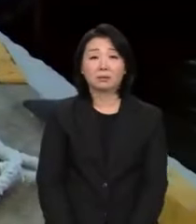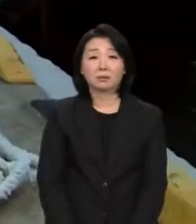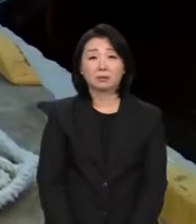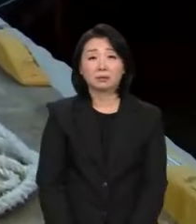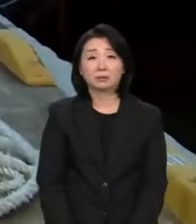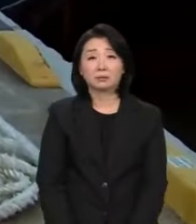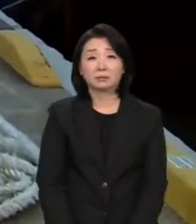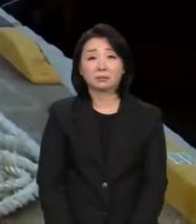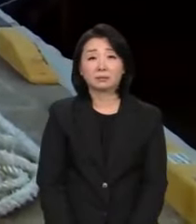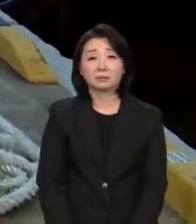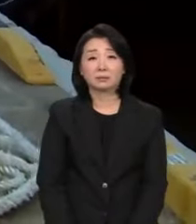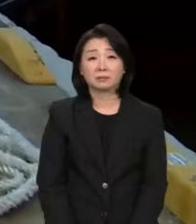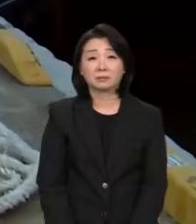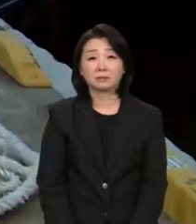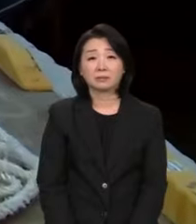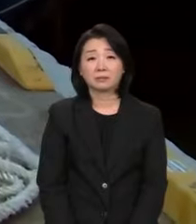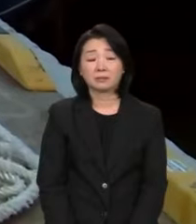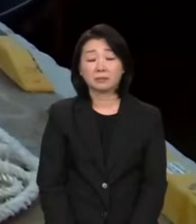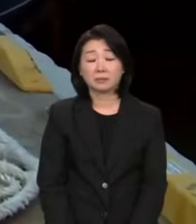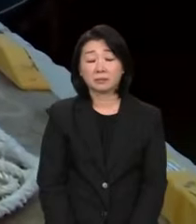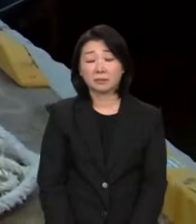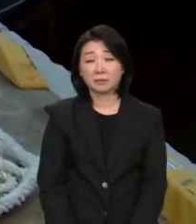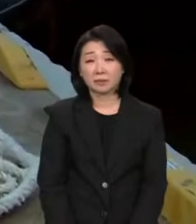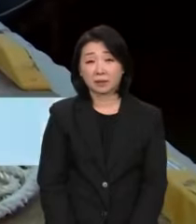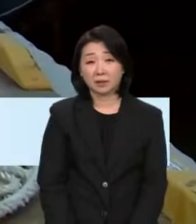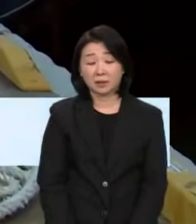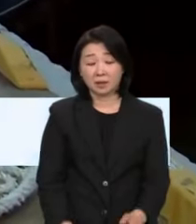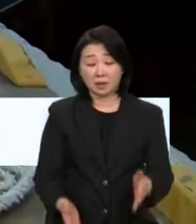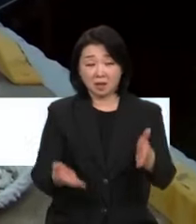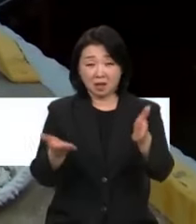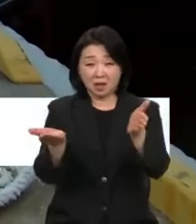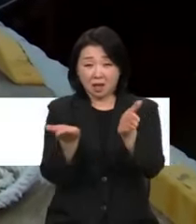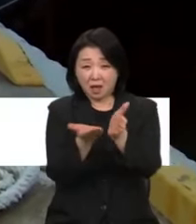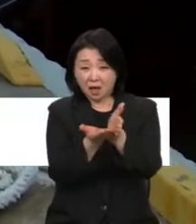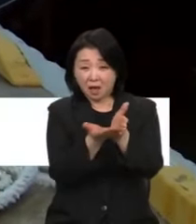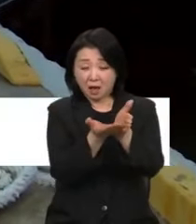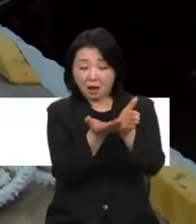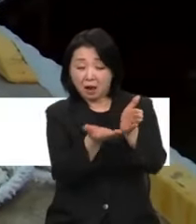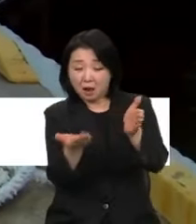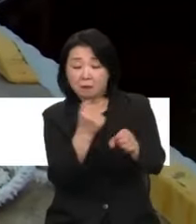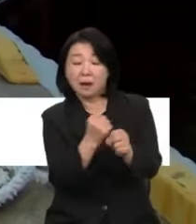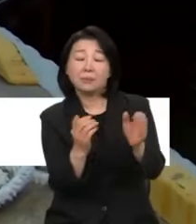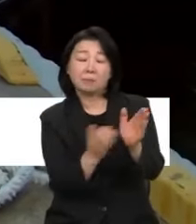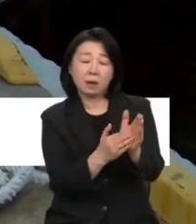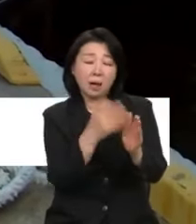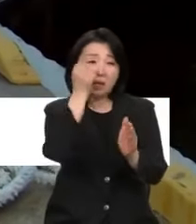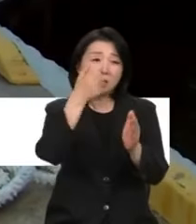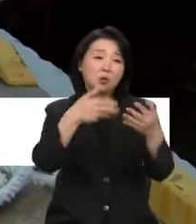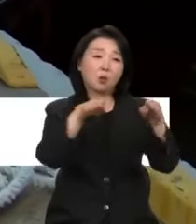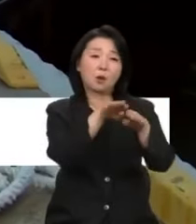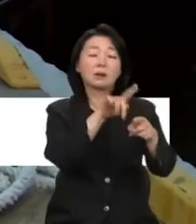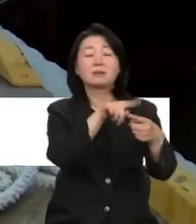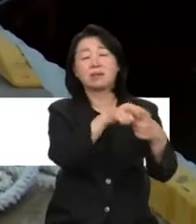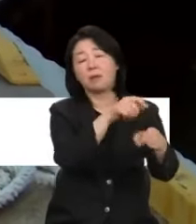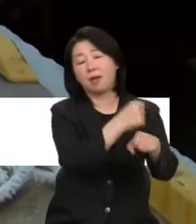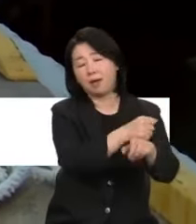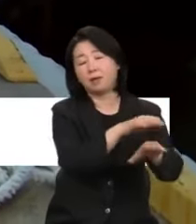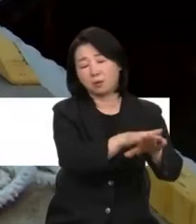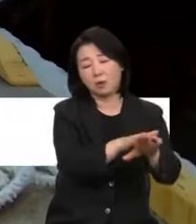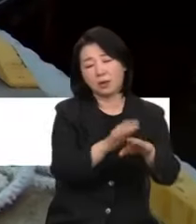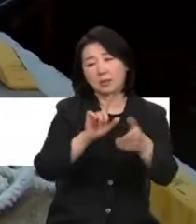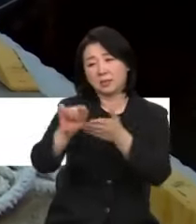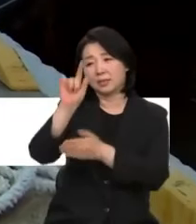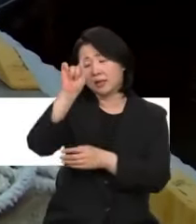네, 그렇습니다. 터미널이 만들어져도 기억관을 그대로 둬야 한다는 유족들과 안 된다는 지자체가 의견